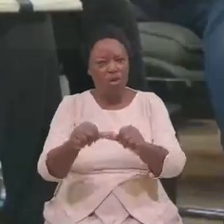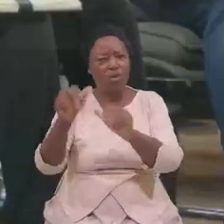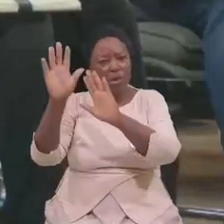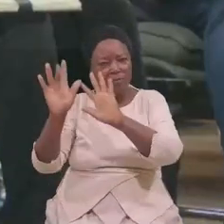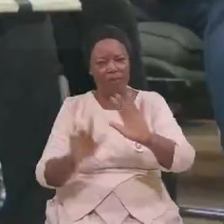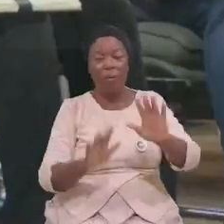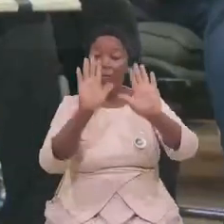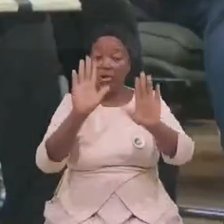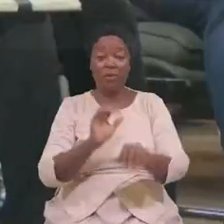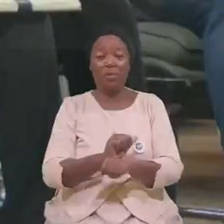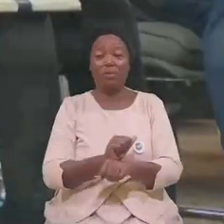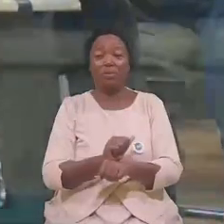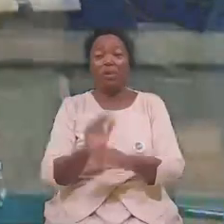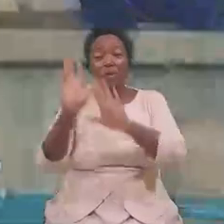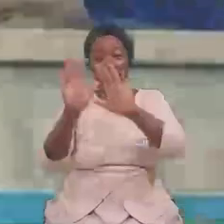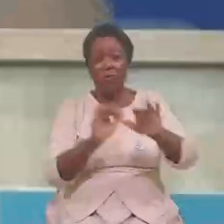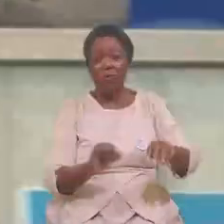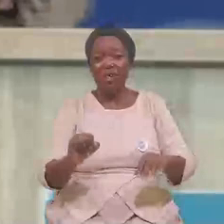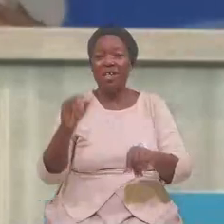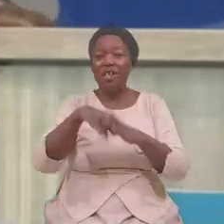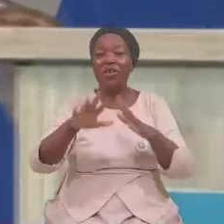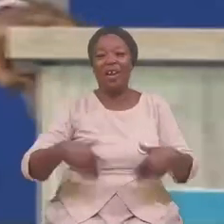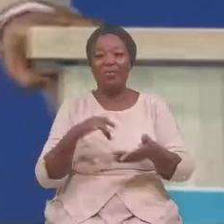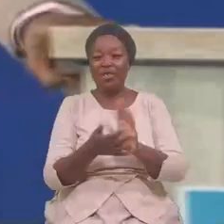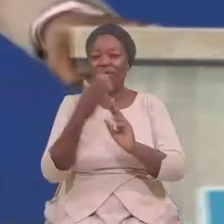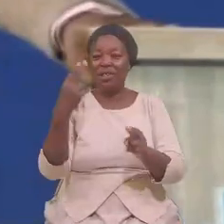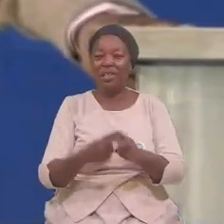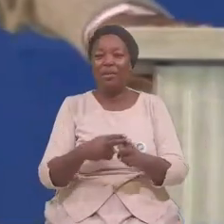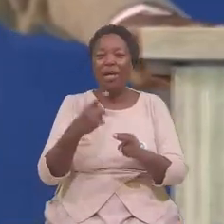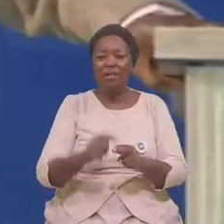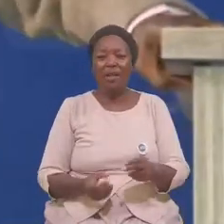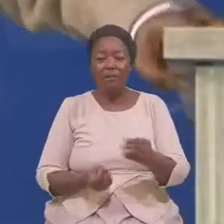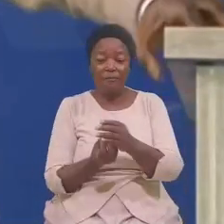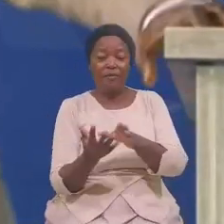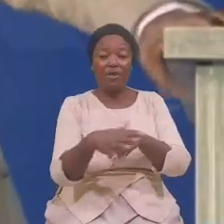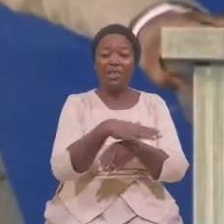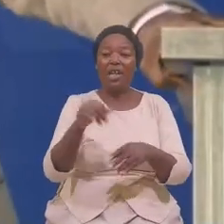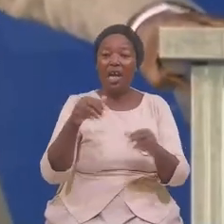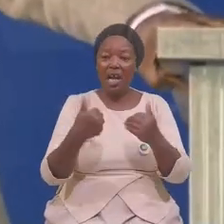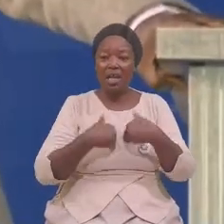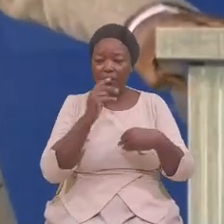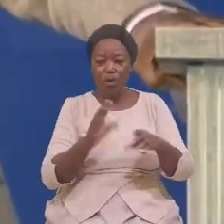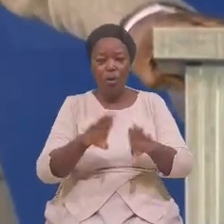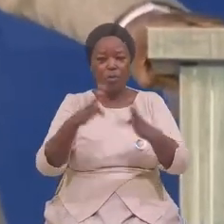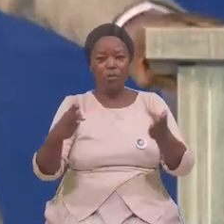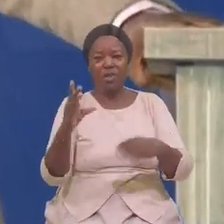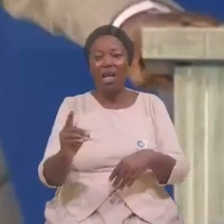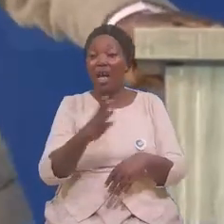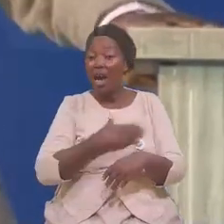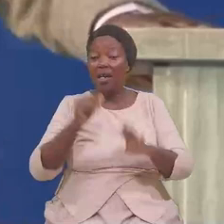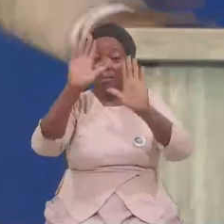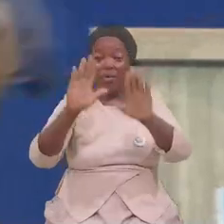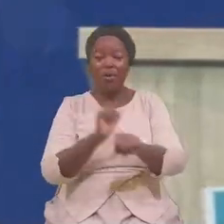miracle, coulant dans ta vie. La fontaine a été ouverte et la